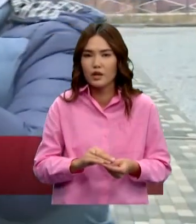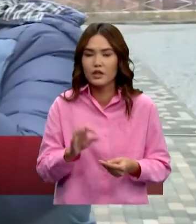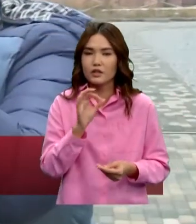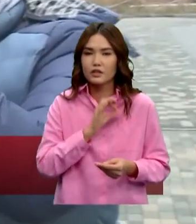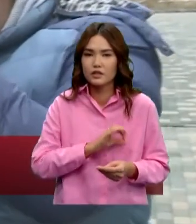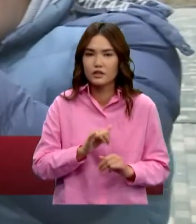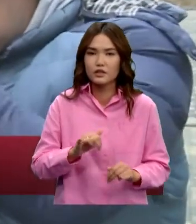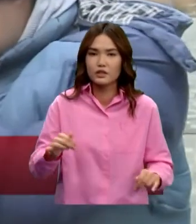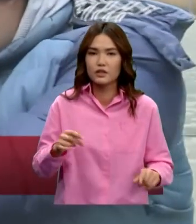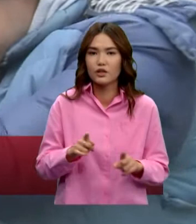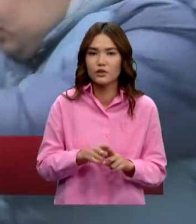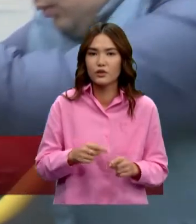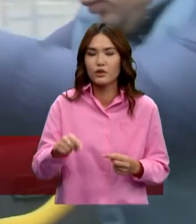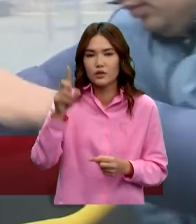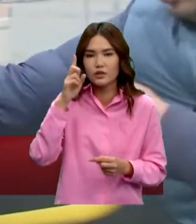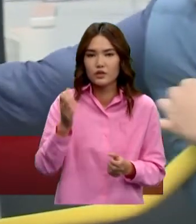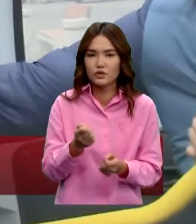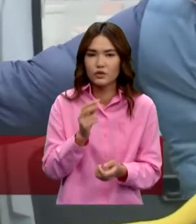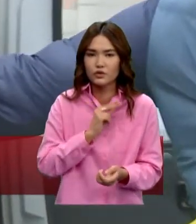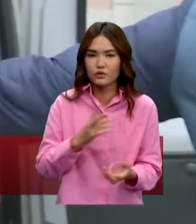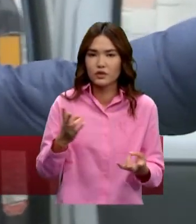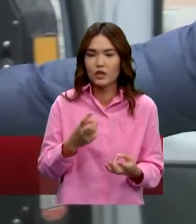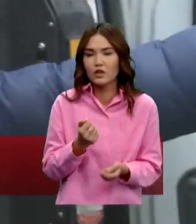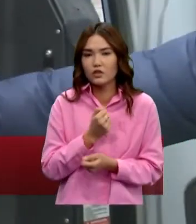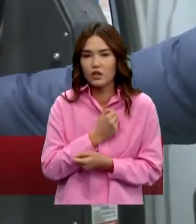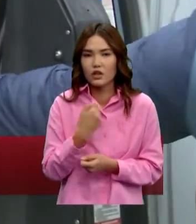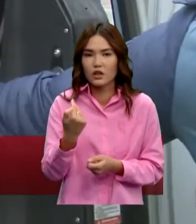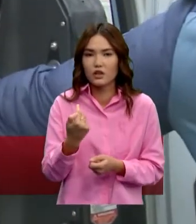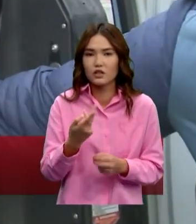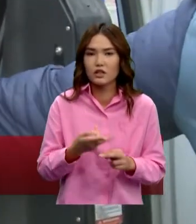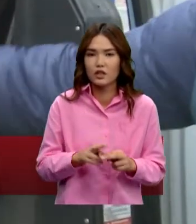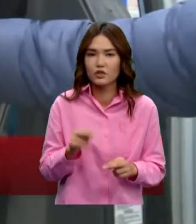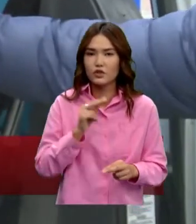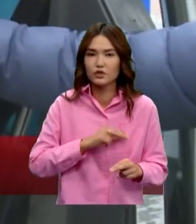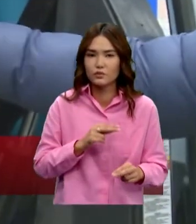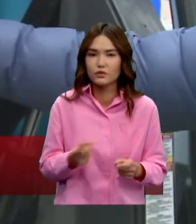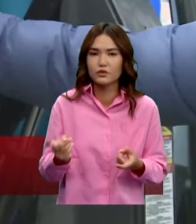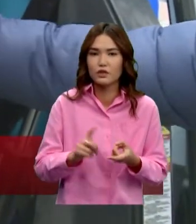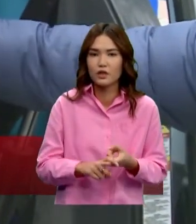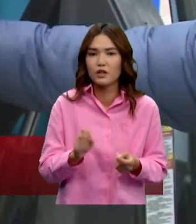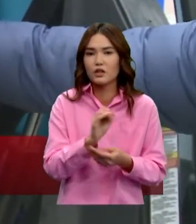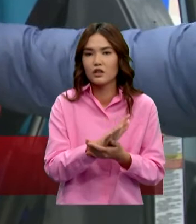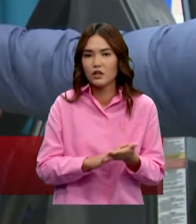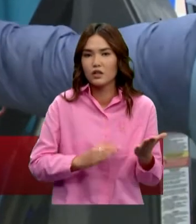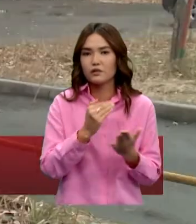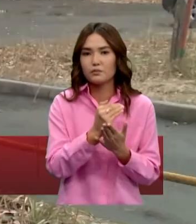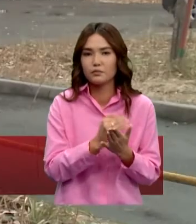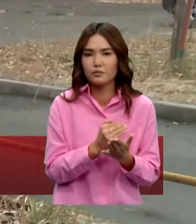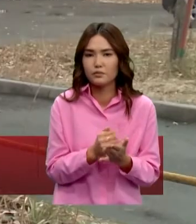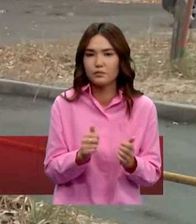қысылмай инвотаксидің игілігін көргісі келеді. Өкінішке қарай, бұл көліктің де жетіспеушілігі арбадағы жандардың жанына